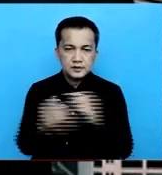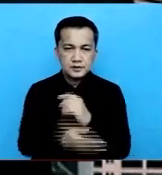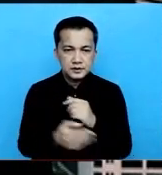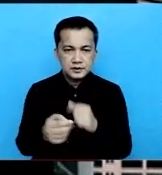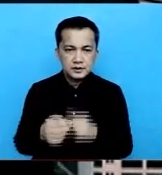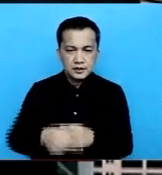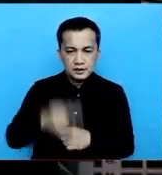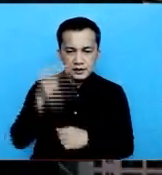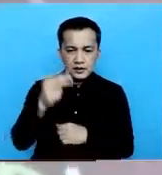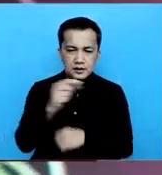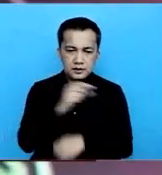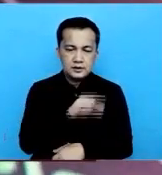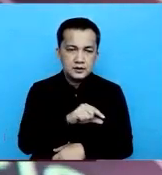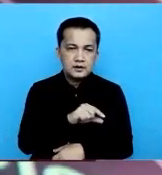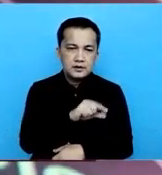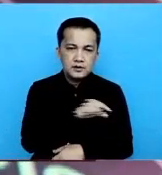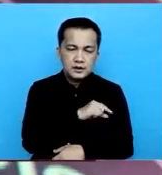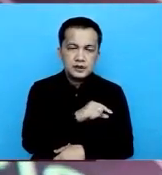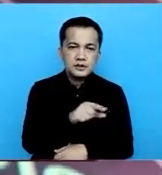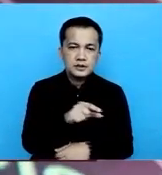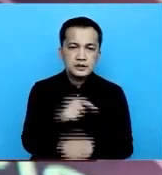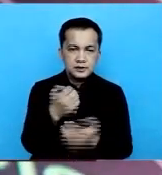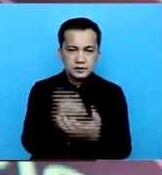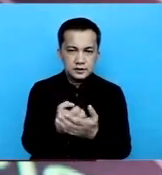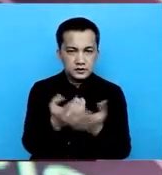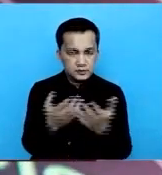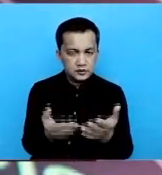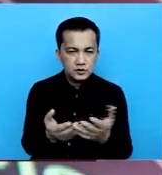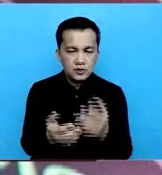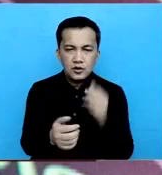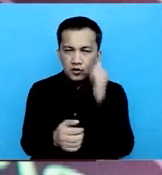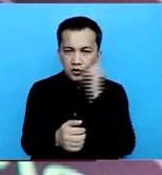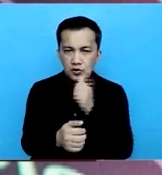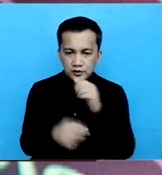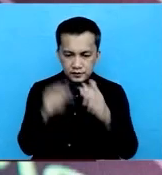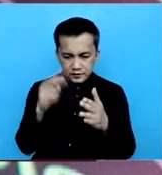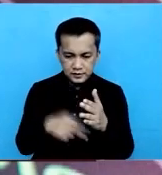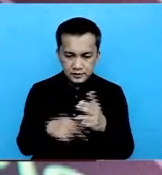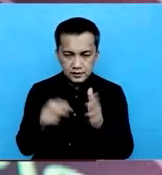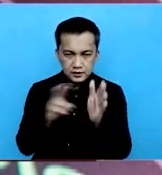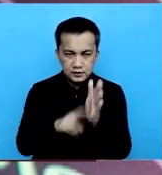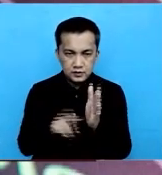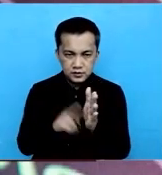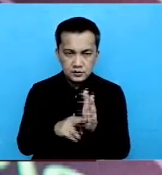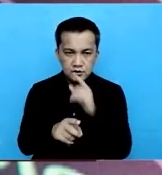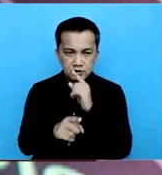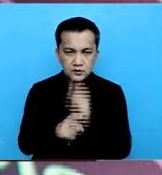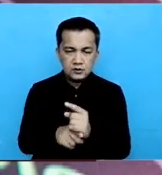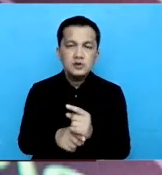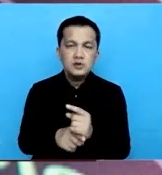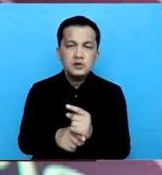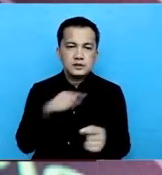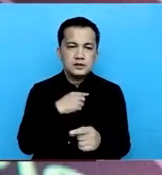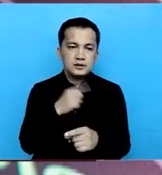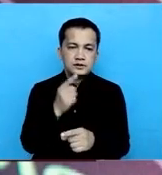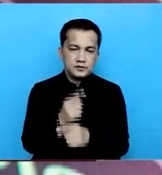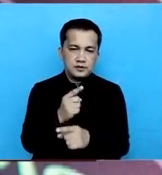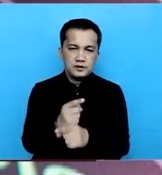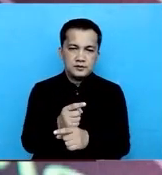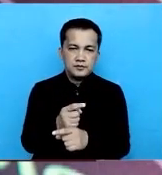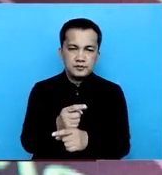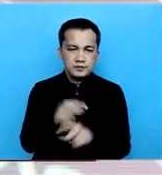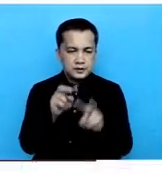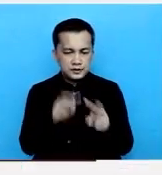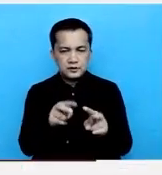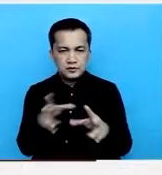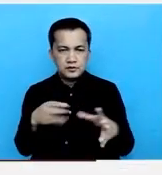na ang ekonomiya. Kaya mga kapatid, uguliin pong magbasa at mag-research para sigurado po tayong tama ang ating nakukuhang